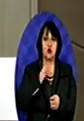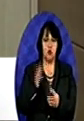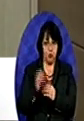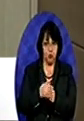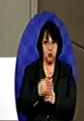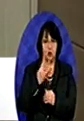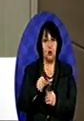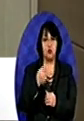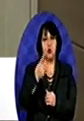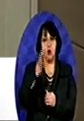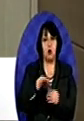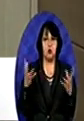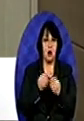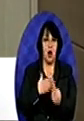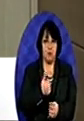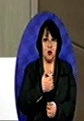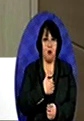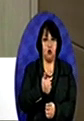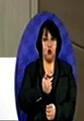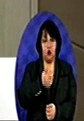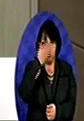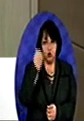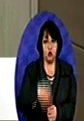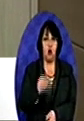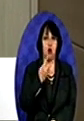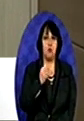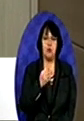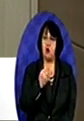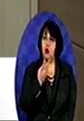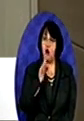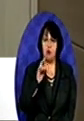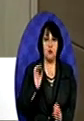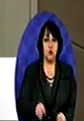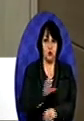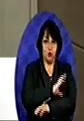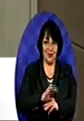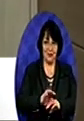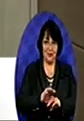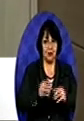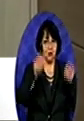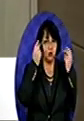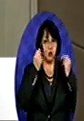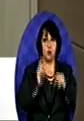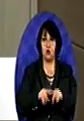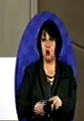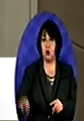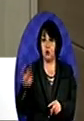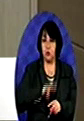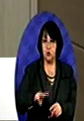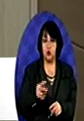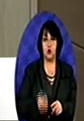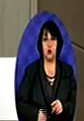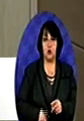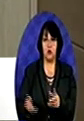одоо хуваар буурсан ийм сайхан амжилттай бид нар 2021 өгтсөн. А энэ сургалтын үр дүнд бол ялангуяа хөдөө орон нутгад бол бас эндгэдэл маань